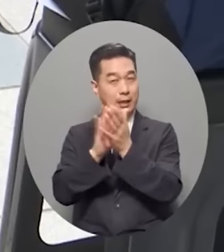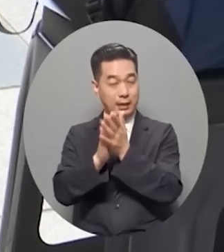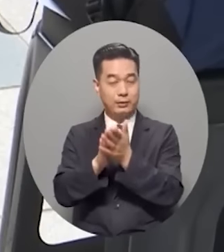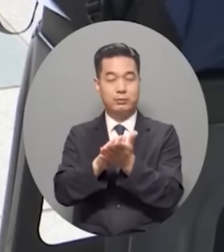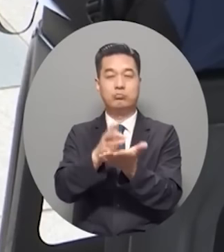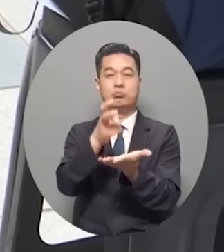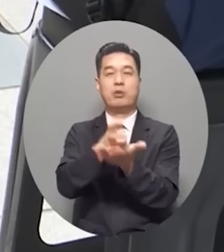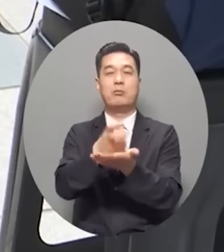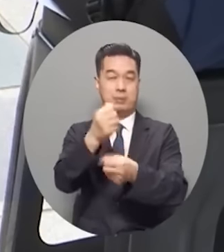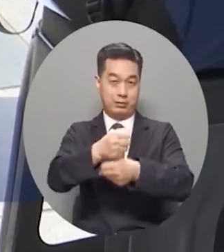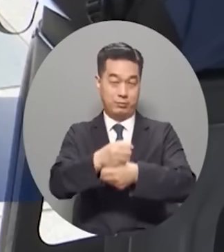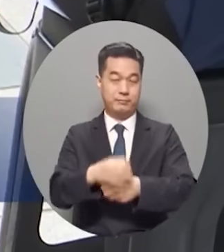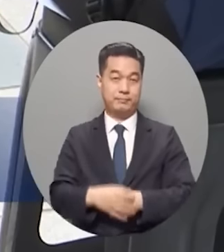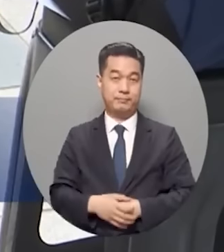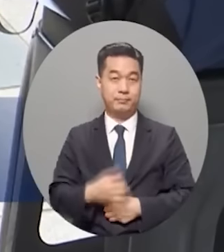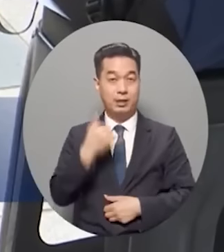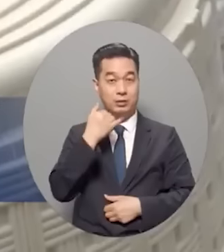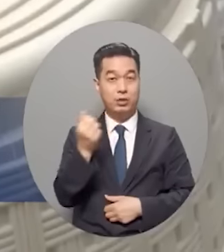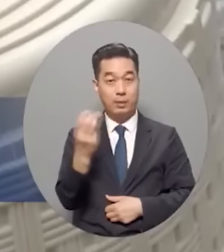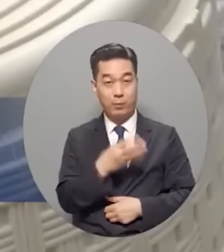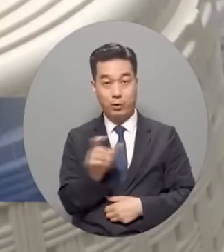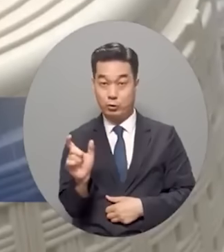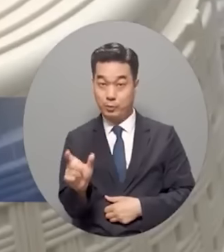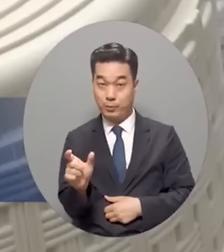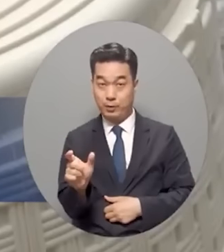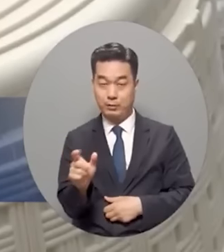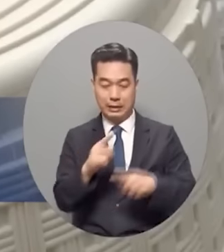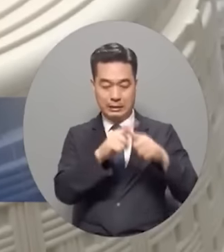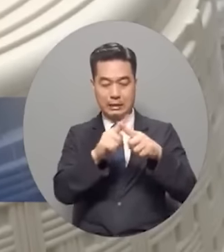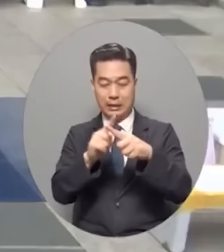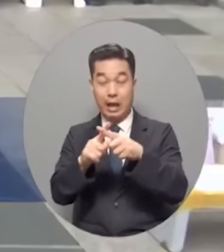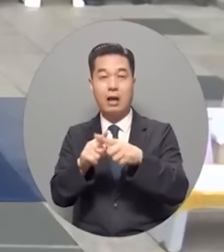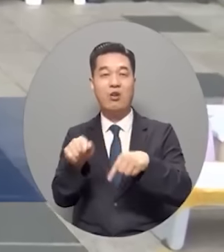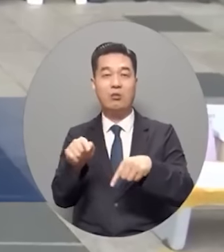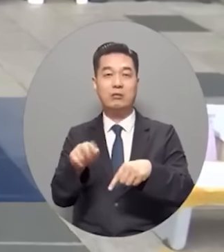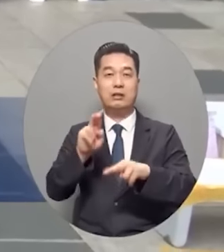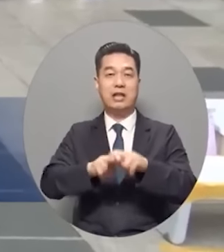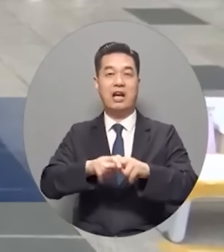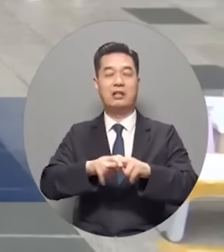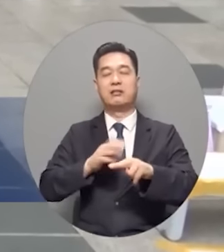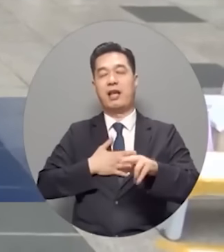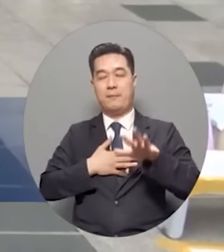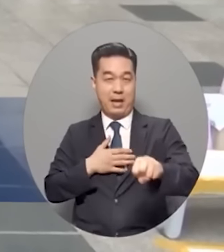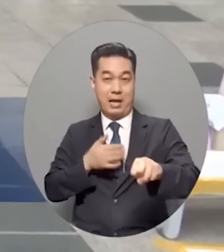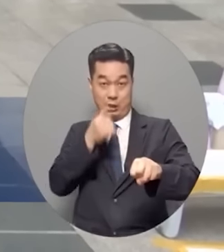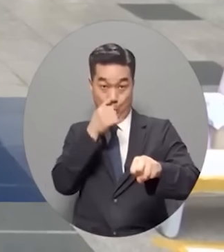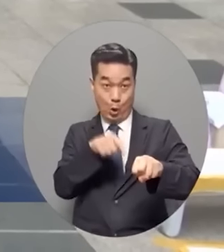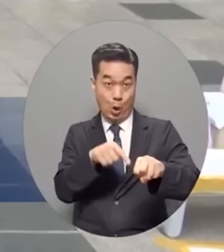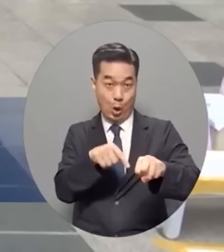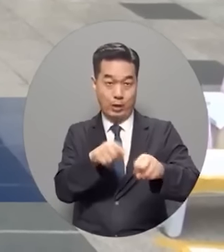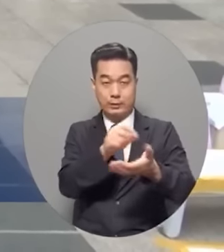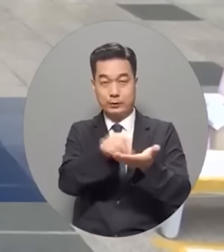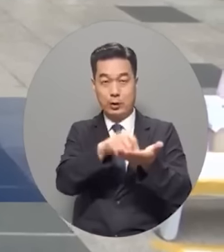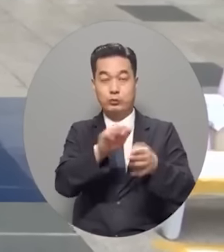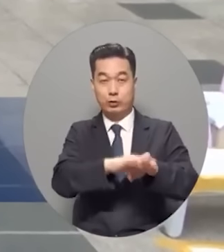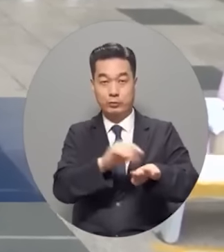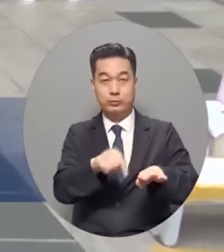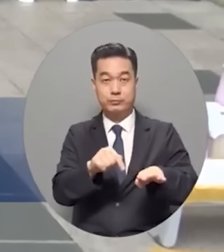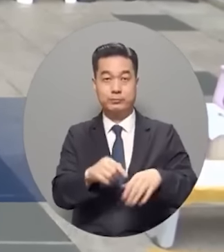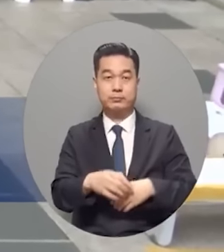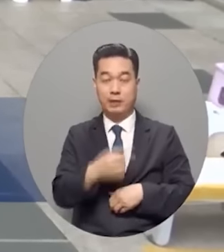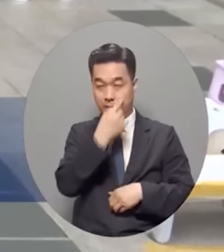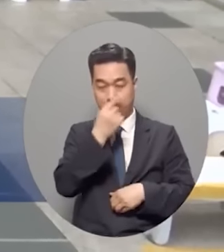규칙입니다. 전화번호, 뒷번호랑 이게 해가지고 자리 있음 이렇게 써놔요. 그래서